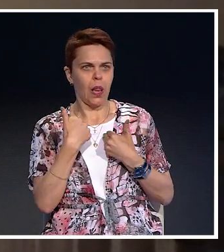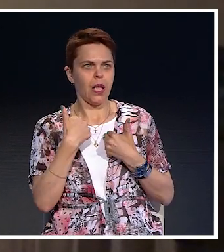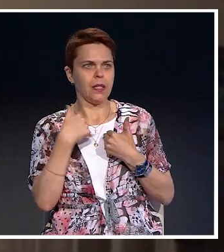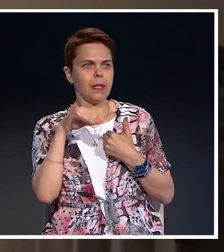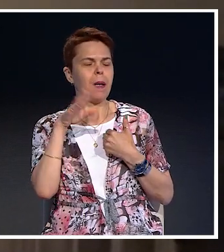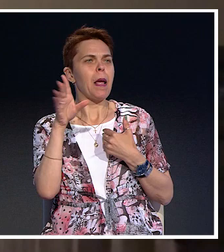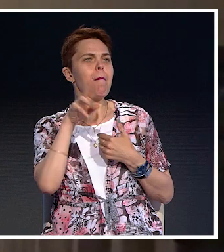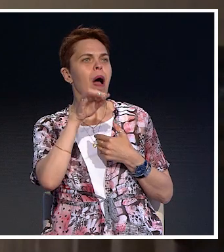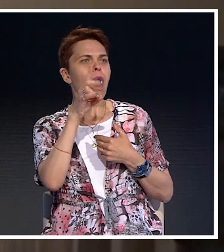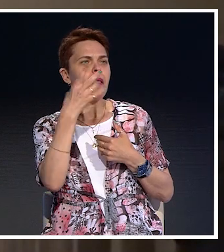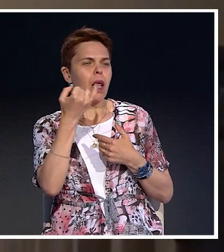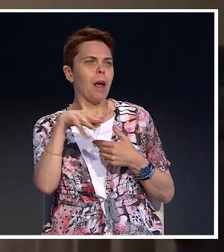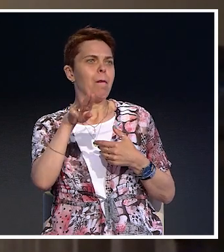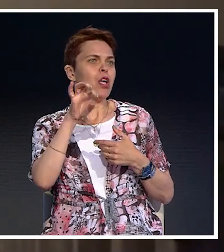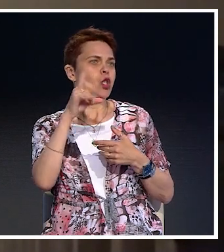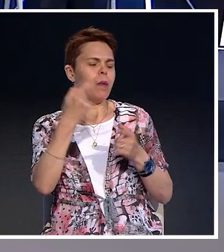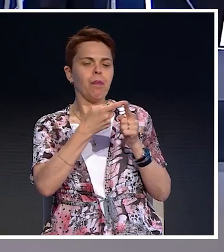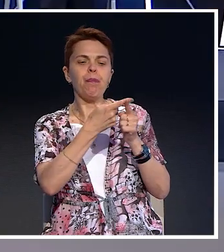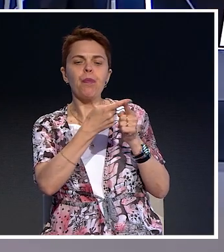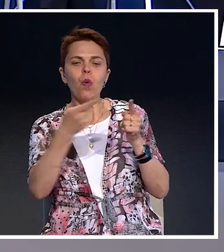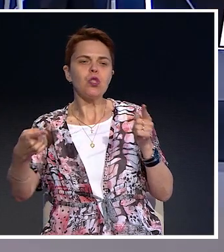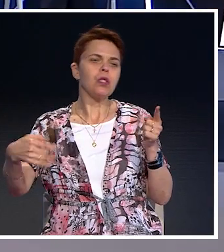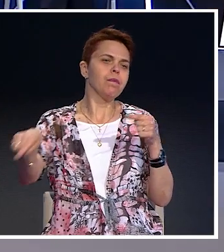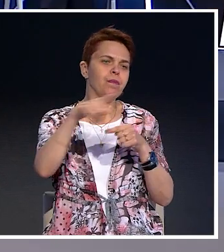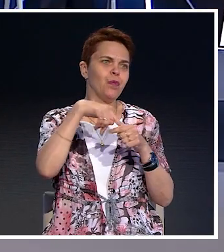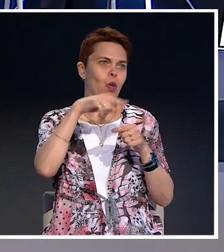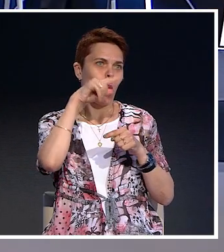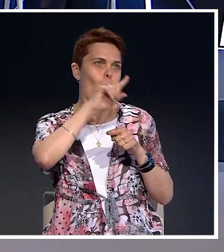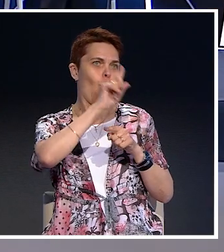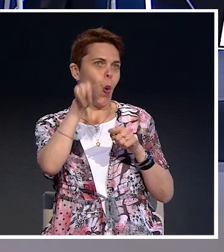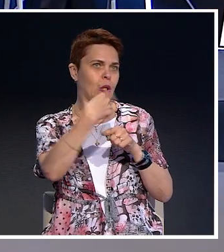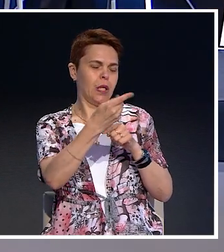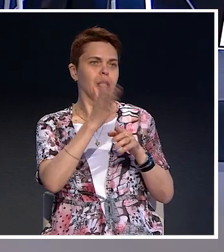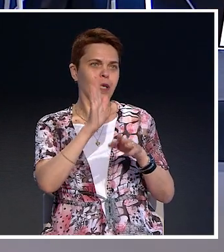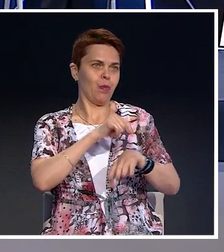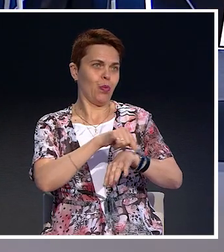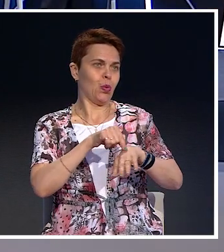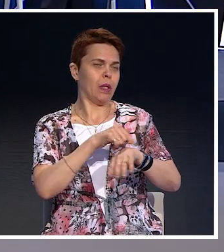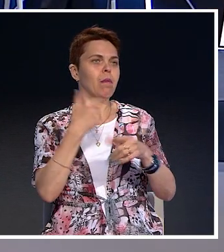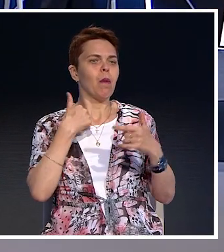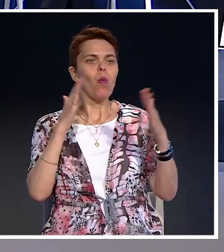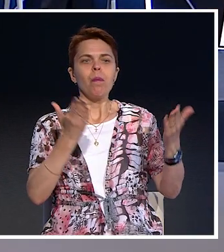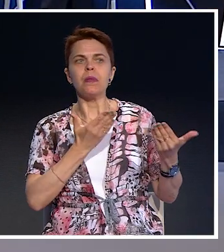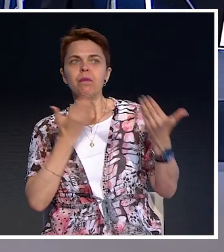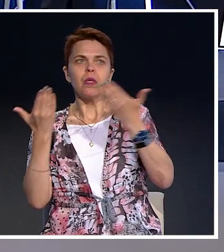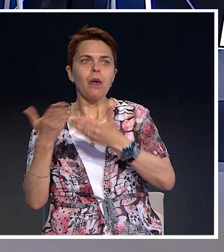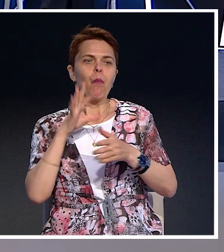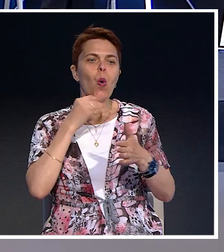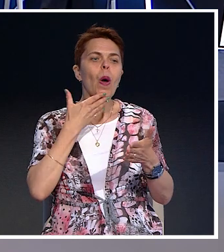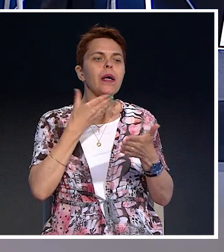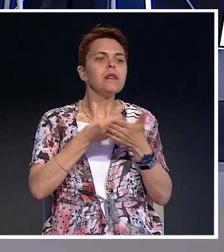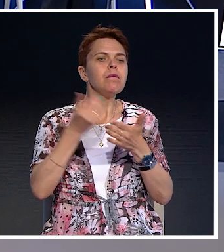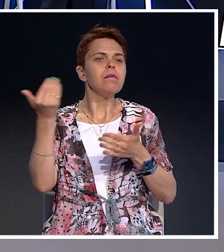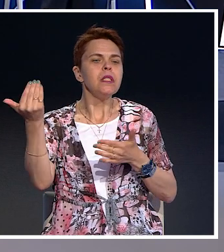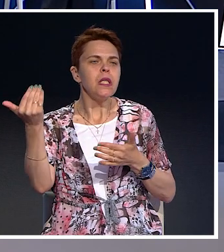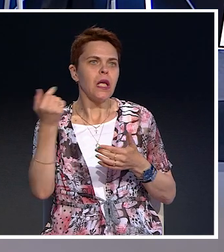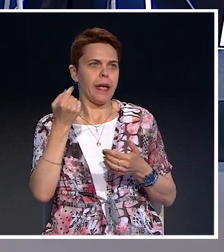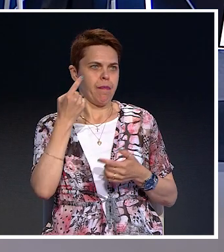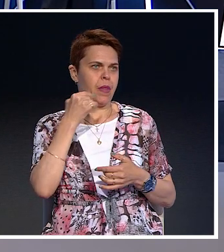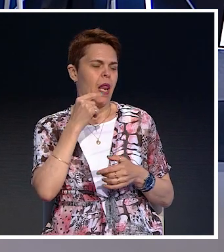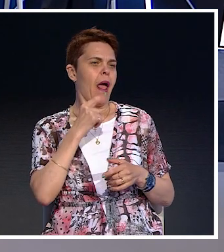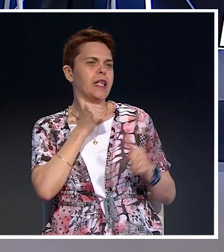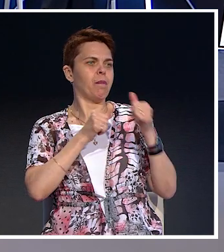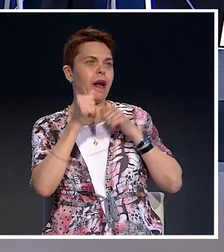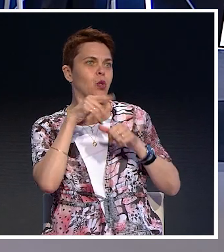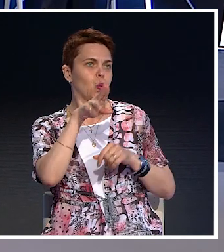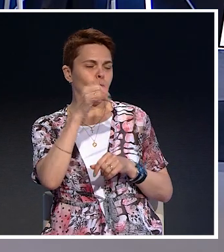І пані Мішель буде з нами на зв'язку впродовж найближчої години, так що до неї ми теж будемо звертатися по її експертну думку і цікавитися